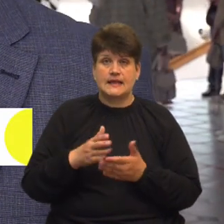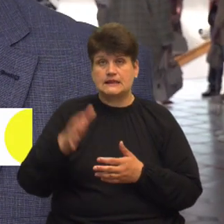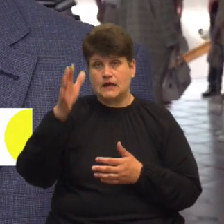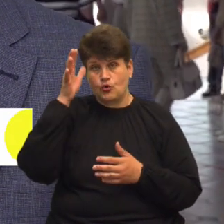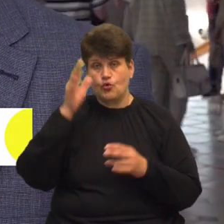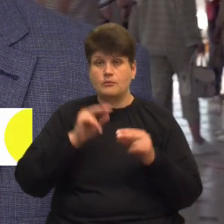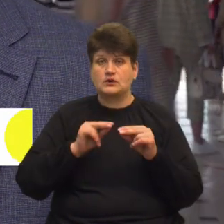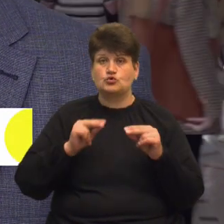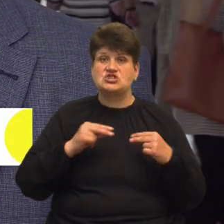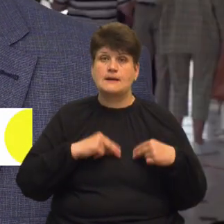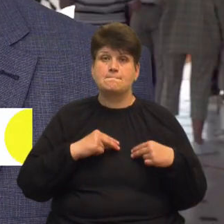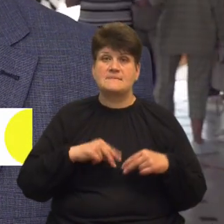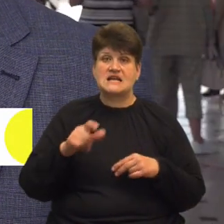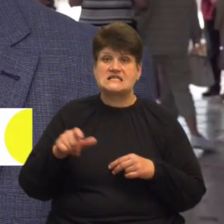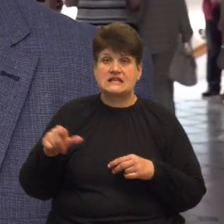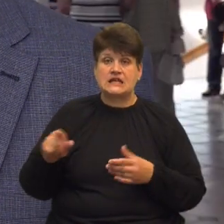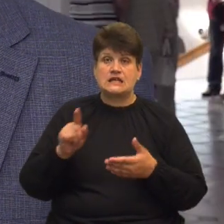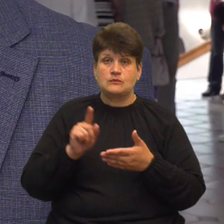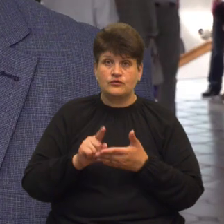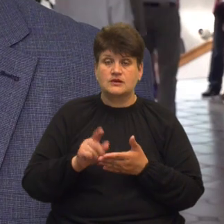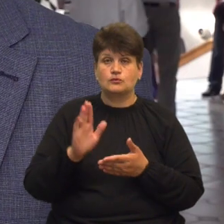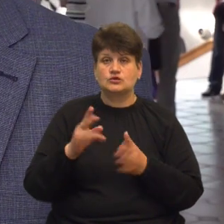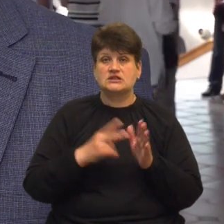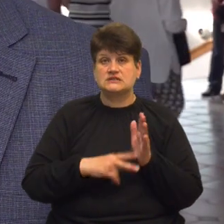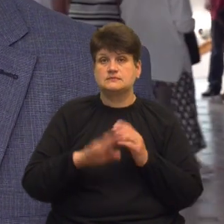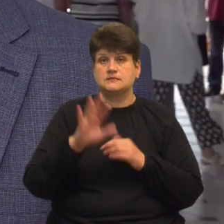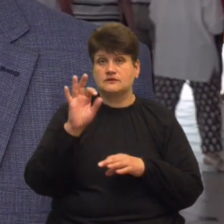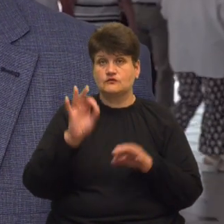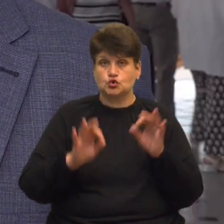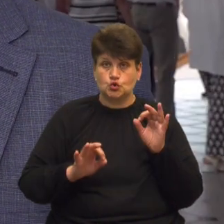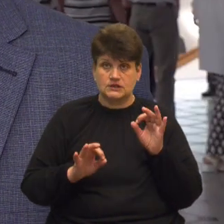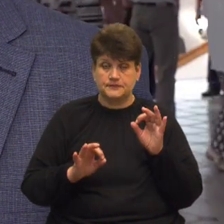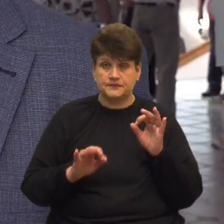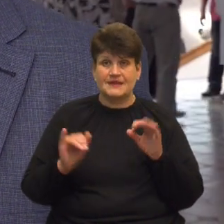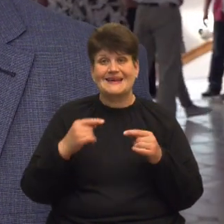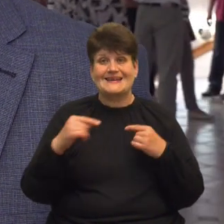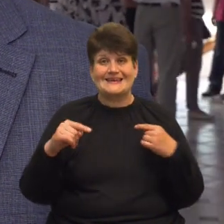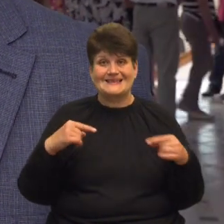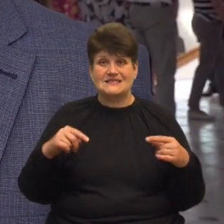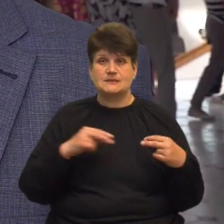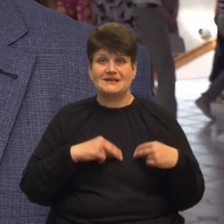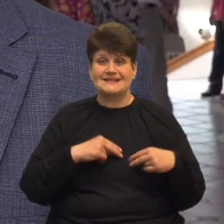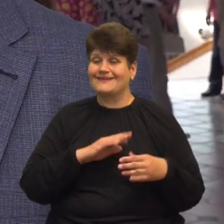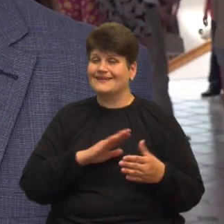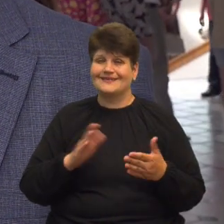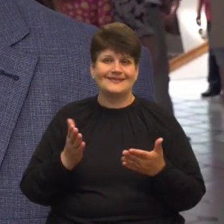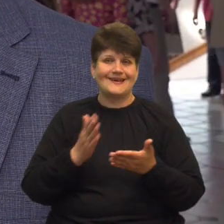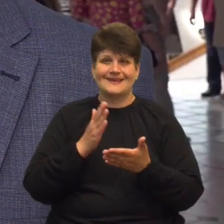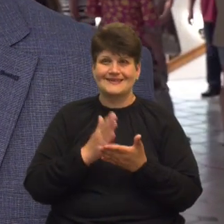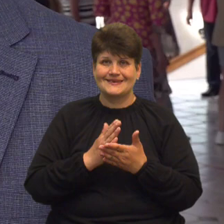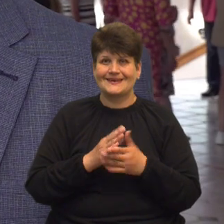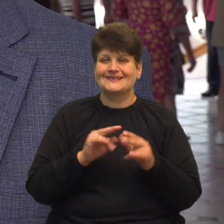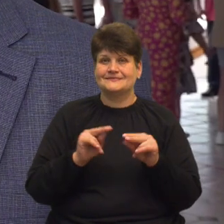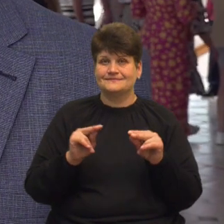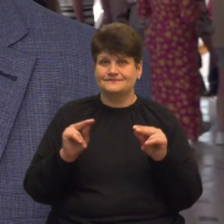педагогічні працівники, які повинні складати не менше 75%. Інші працівники, які не є науковими, науково-педагогічними